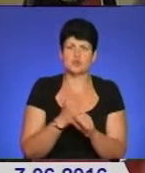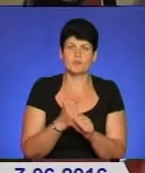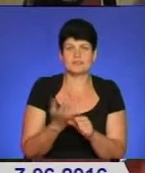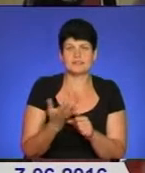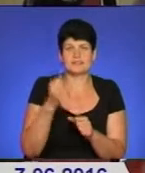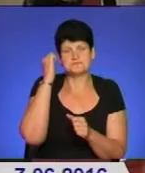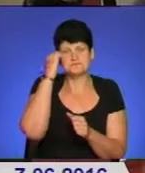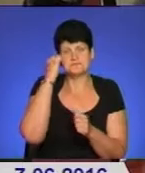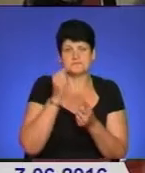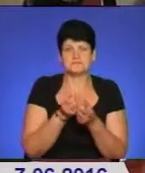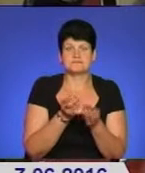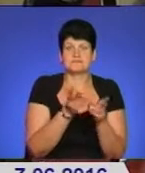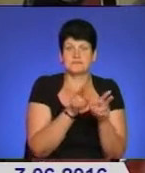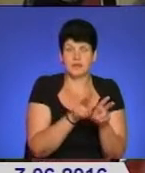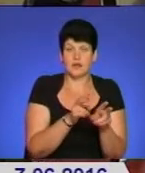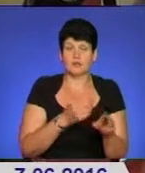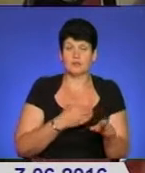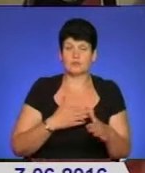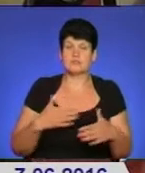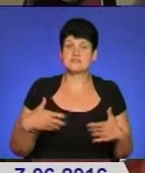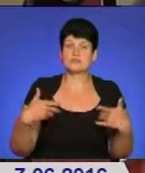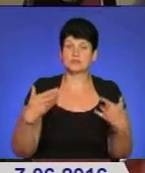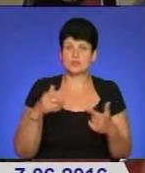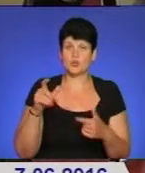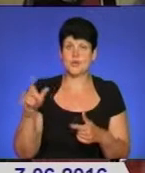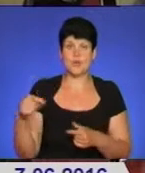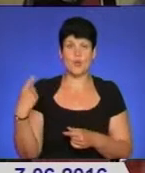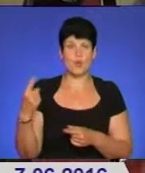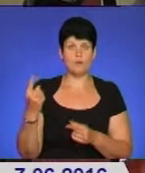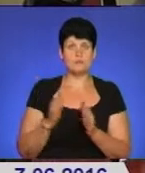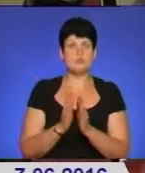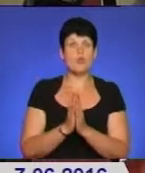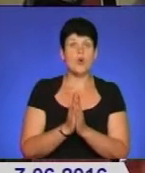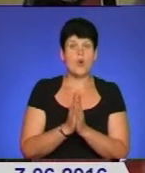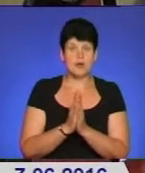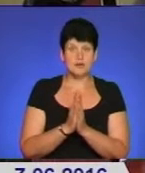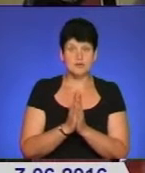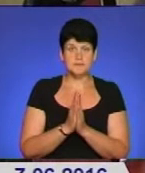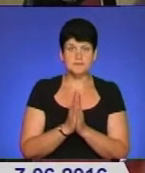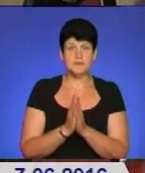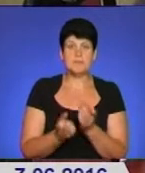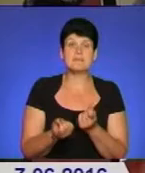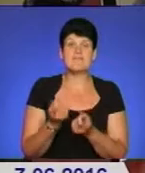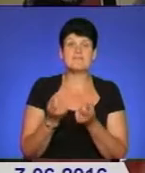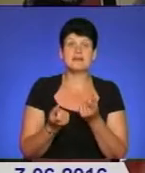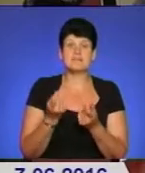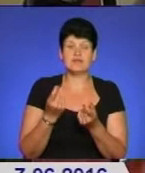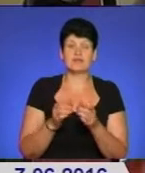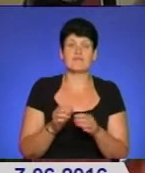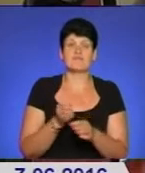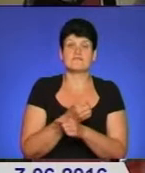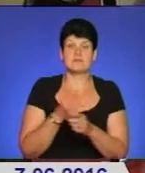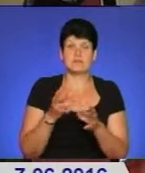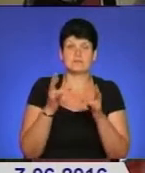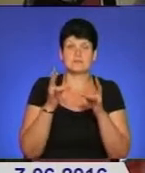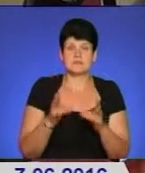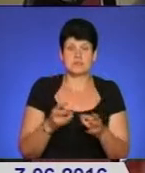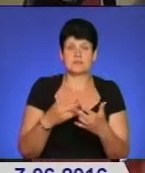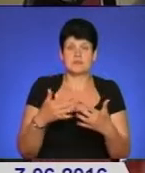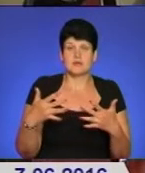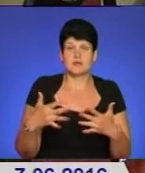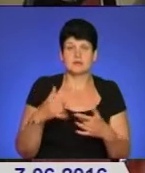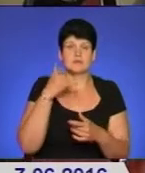сувеніри. Я би хотів звернутися до мешканців області з проханням все-таки при виявленні вибухонебезпечних предметів повідомляти